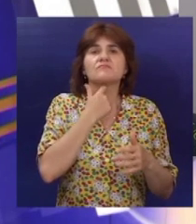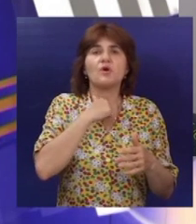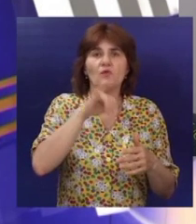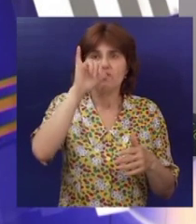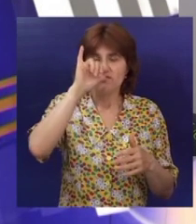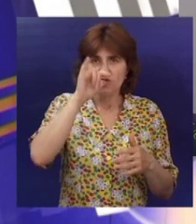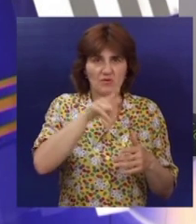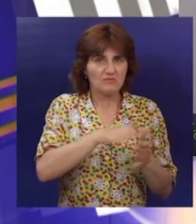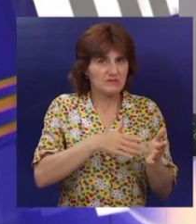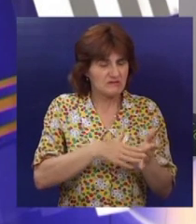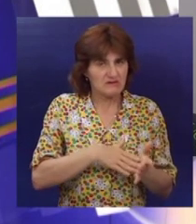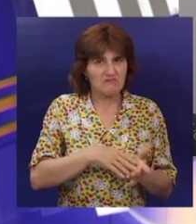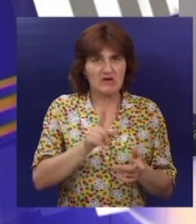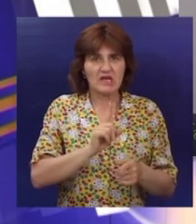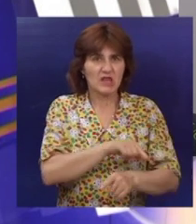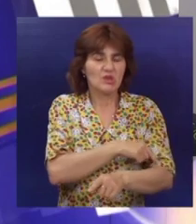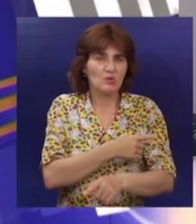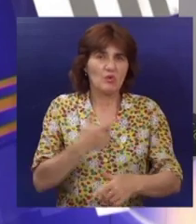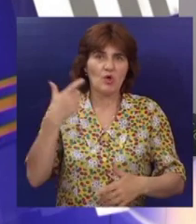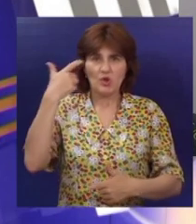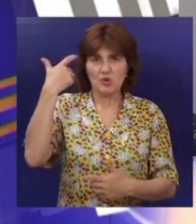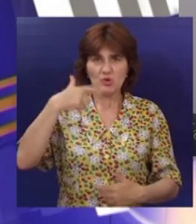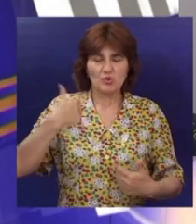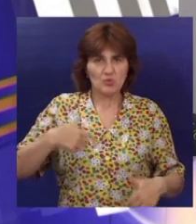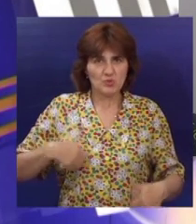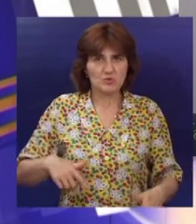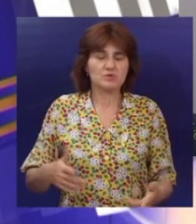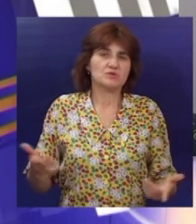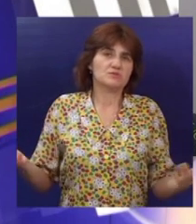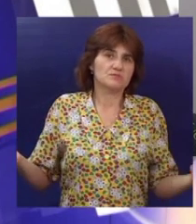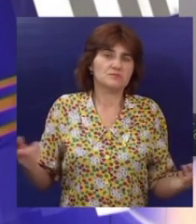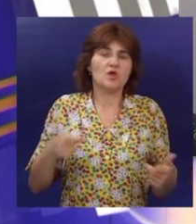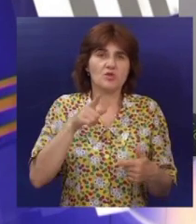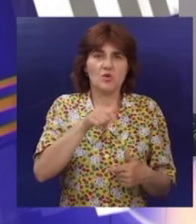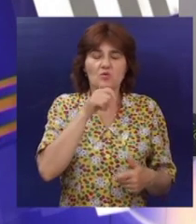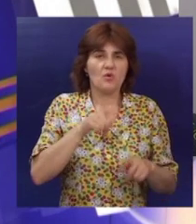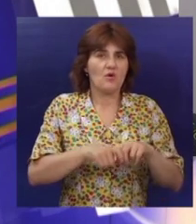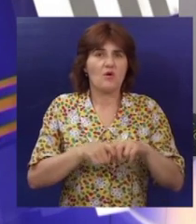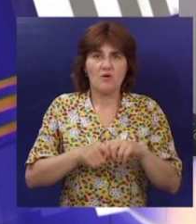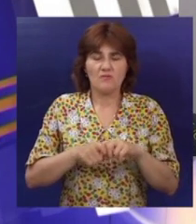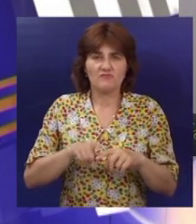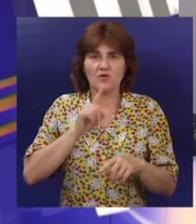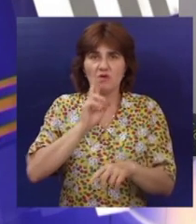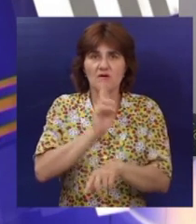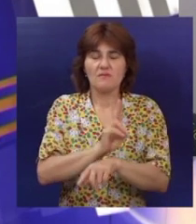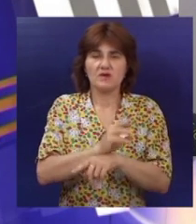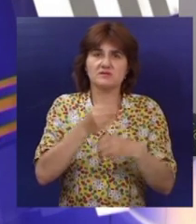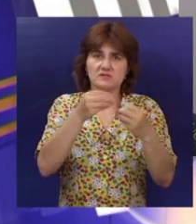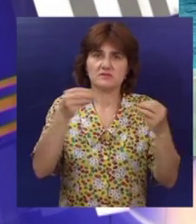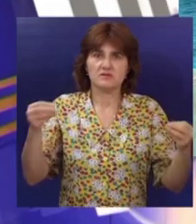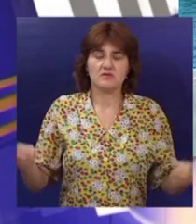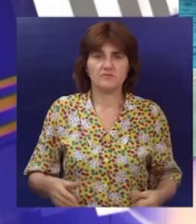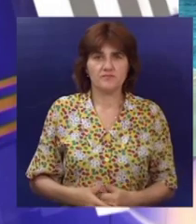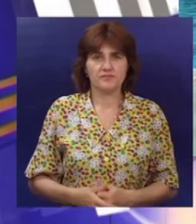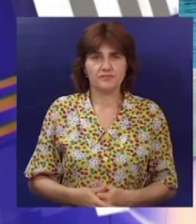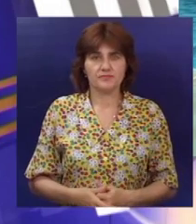gutati vodu, ne zadržavati se predugo, tuširati se nakon kupanja, znači to su neke mere koje bi